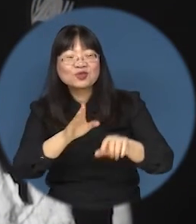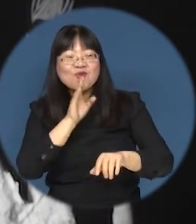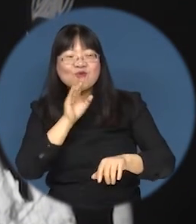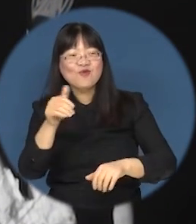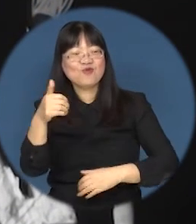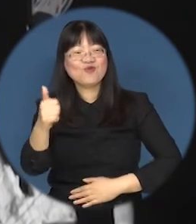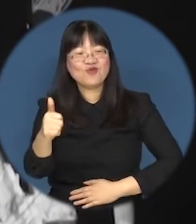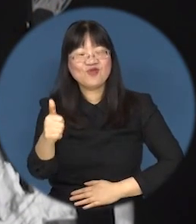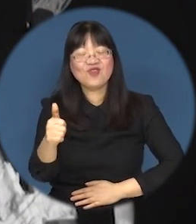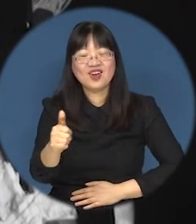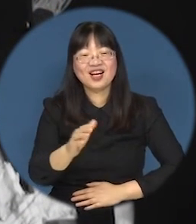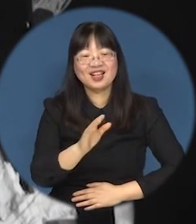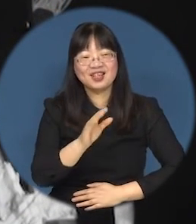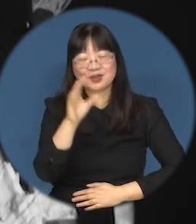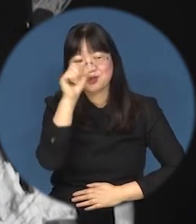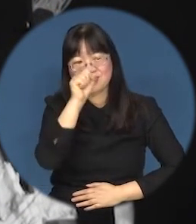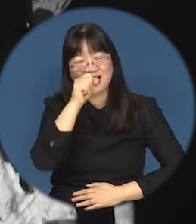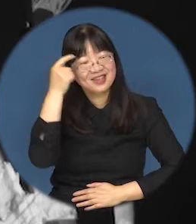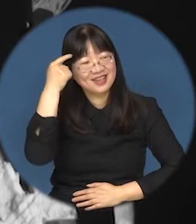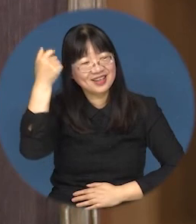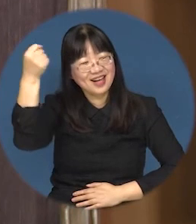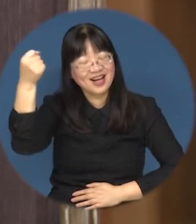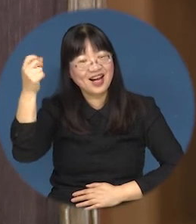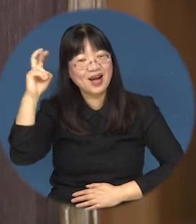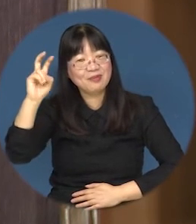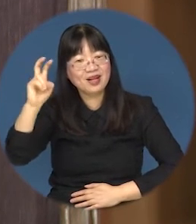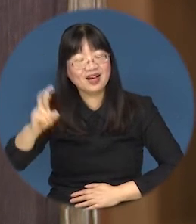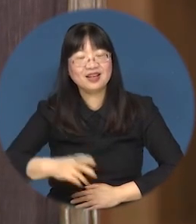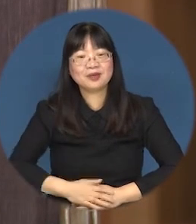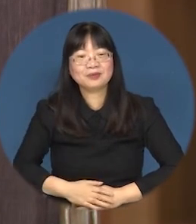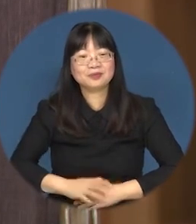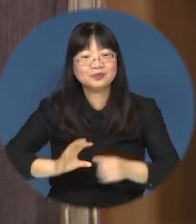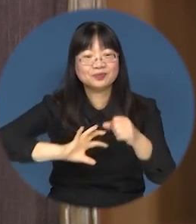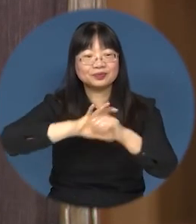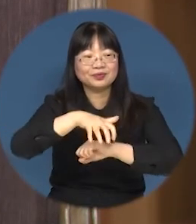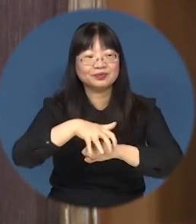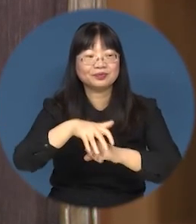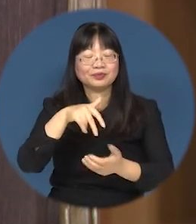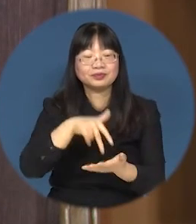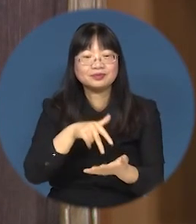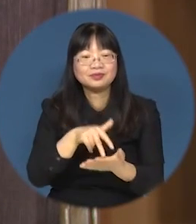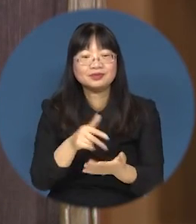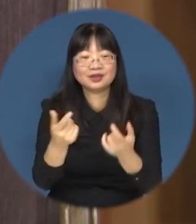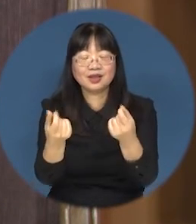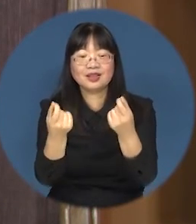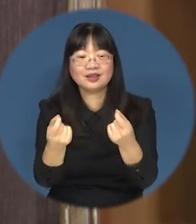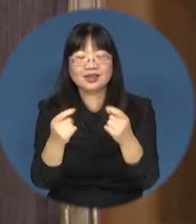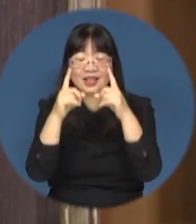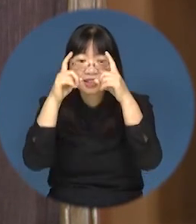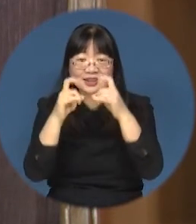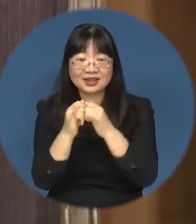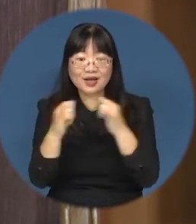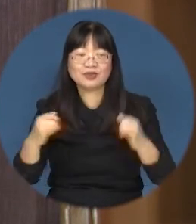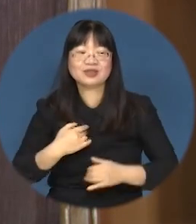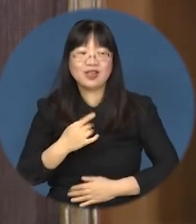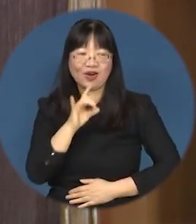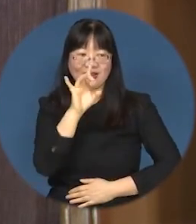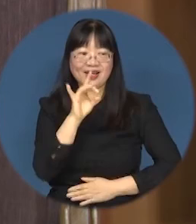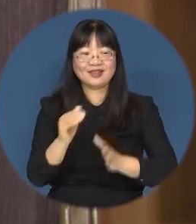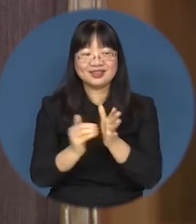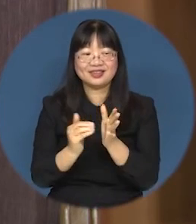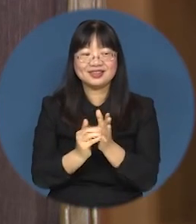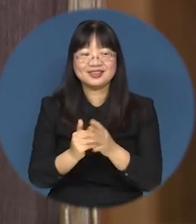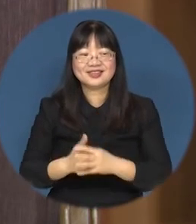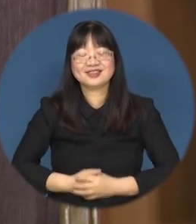대단하구나. 정말 좋구나. 근데 아마 전 세계적으로 그런 사진을 찍은 사람이 저밖에 없을 거예요. 그러게